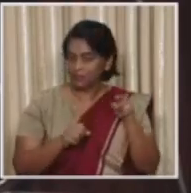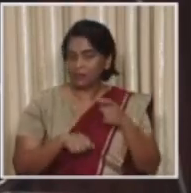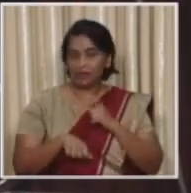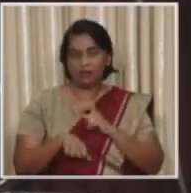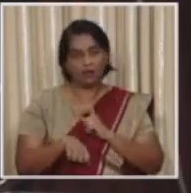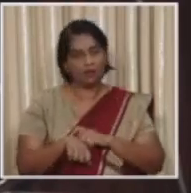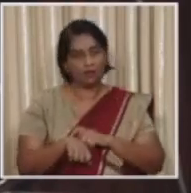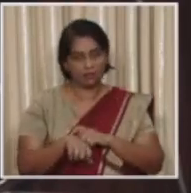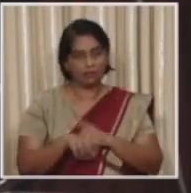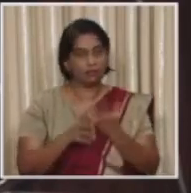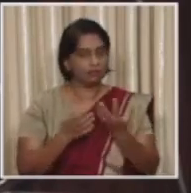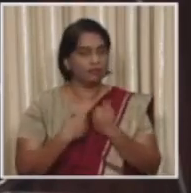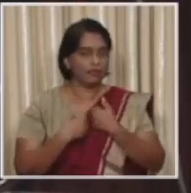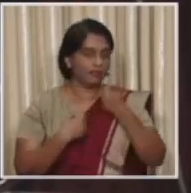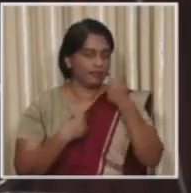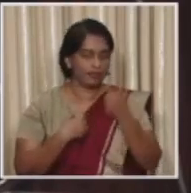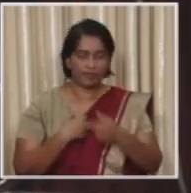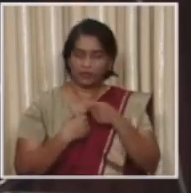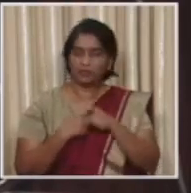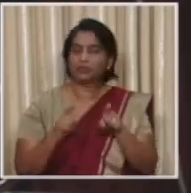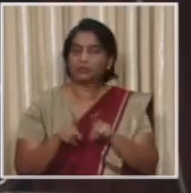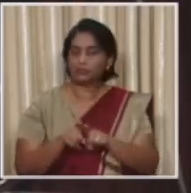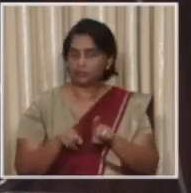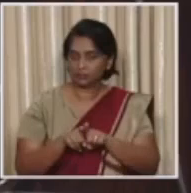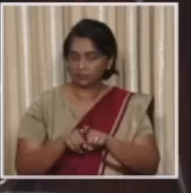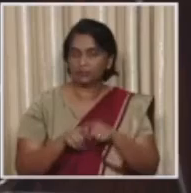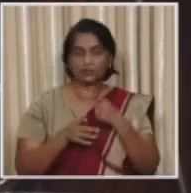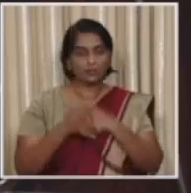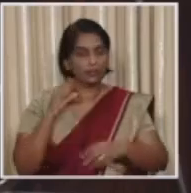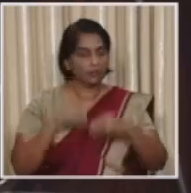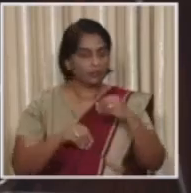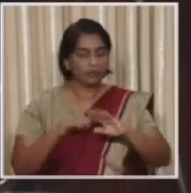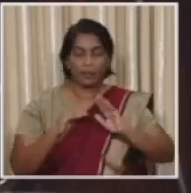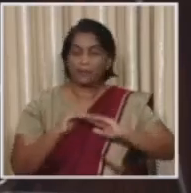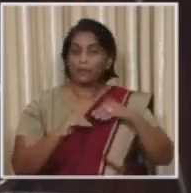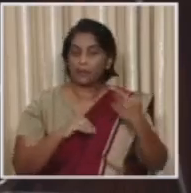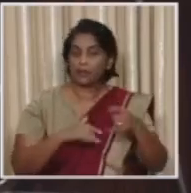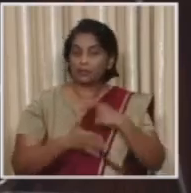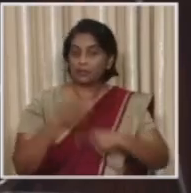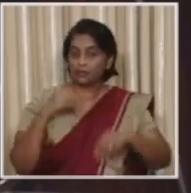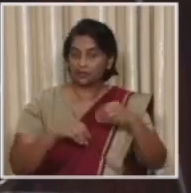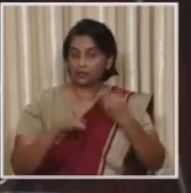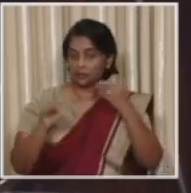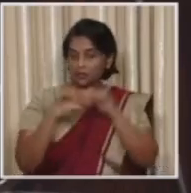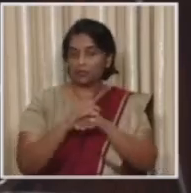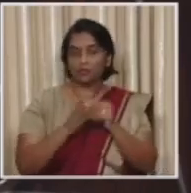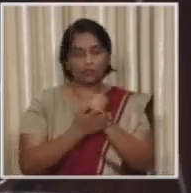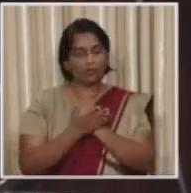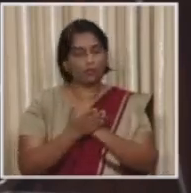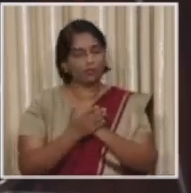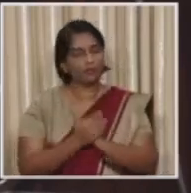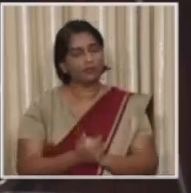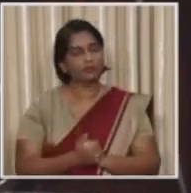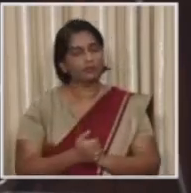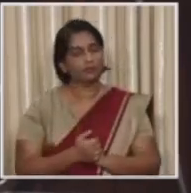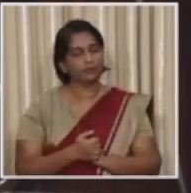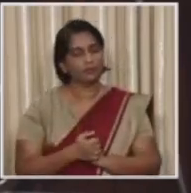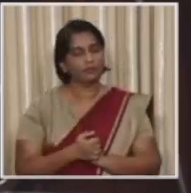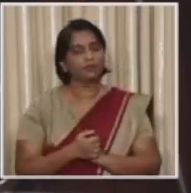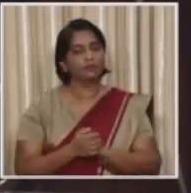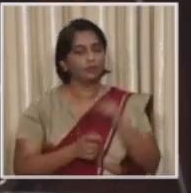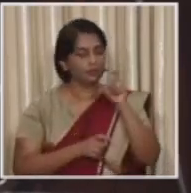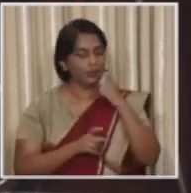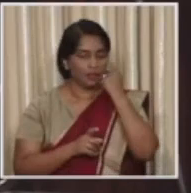අවස්ථාව තිබීම ඉතාමත්ම සුදුසු දෙයක් සහ මෙතිවරණයෙන් පස්සේ ඒ මෙතිවරණය ඉදිරිපත් වෙච්ච සියලුම දේශපාලන පක්ෂවල